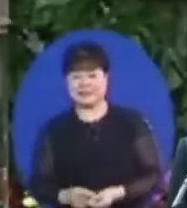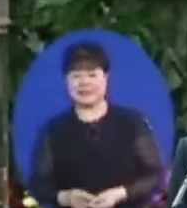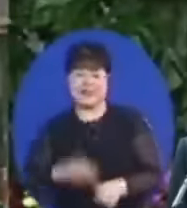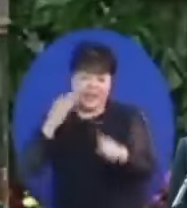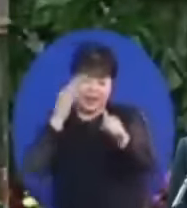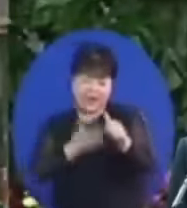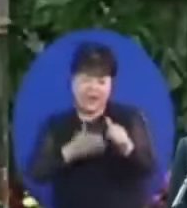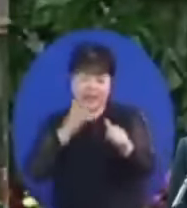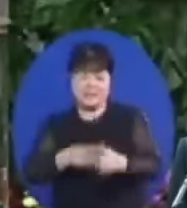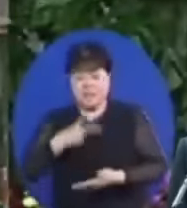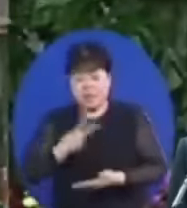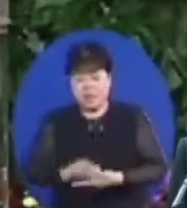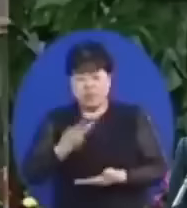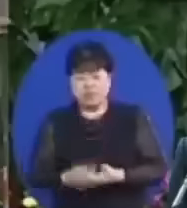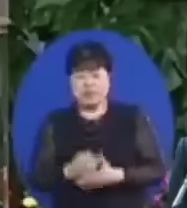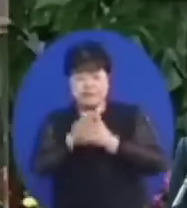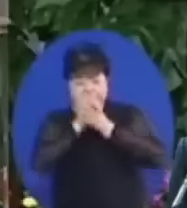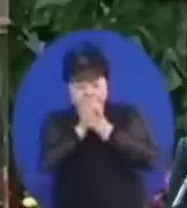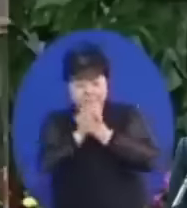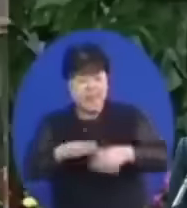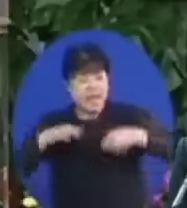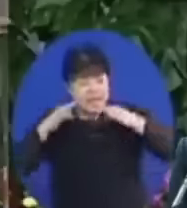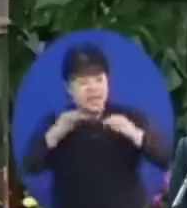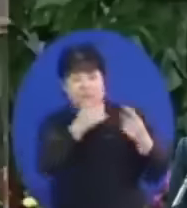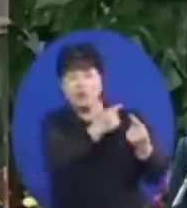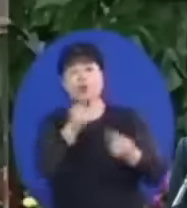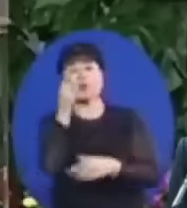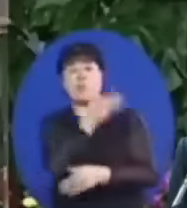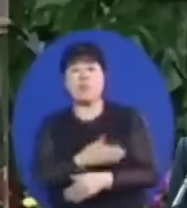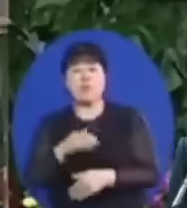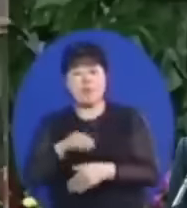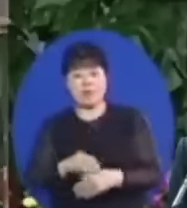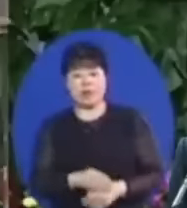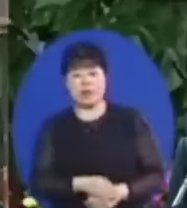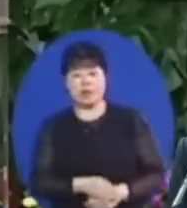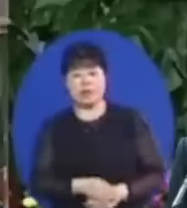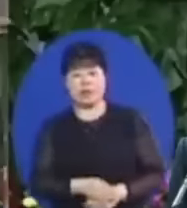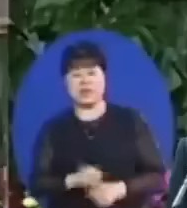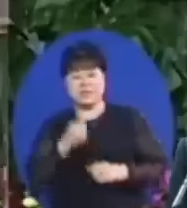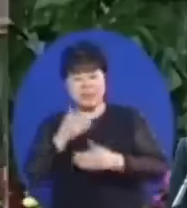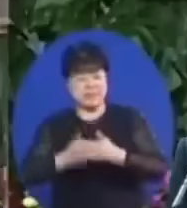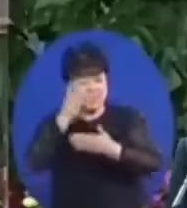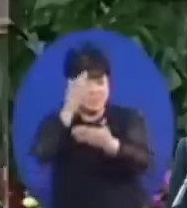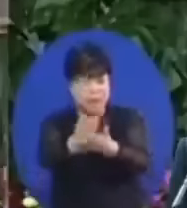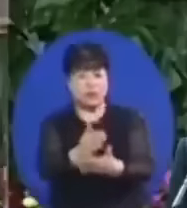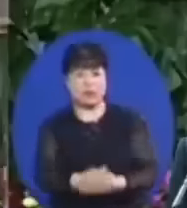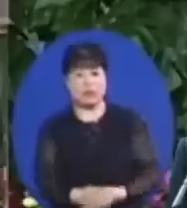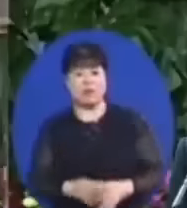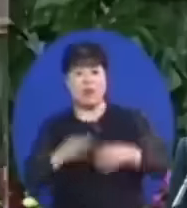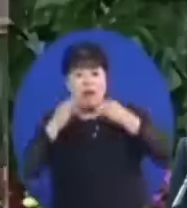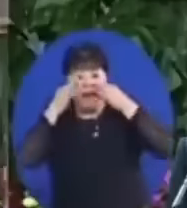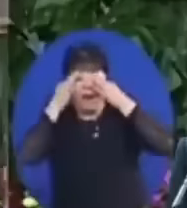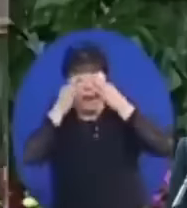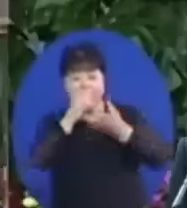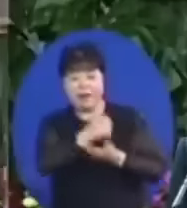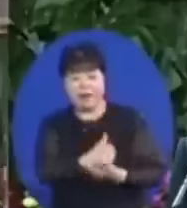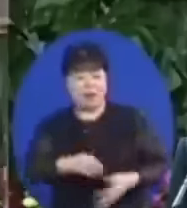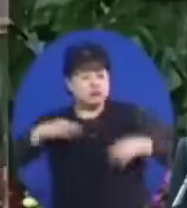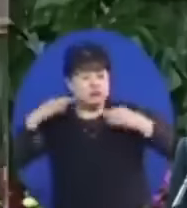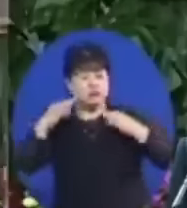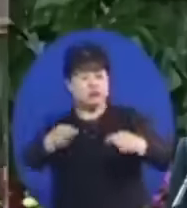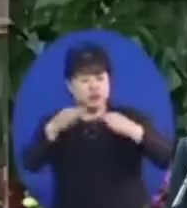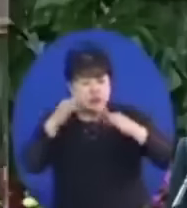간절히 몸부림치며 외치는 것을 말하는 것입니다. 몸속에 조금도 힘을 남겨놓지 않고 전력을 기울여 부르짖는